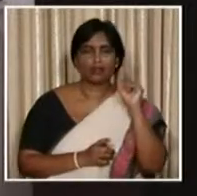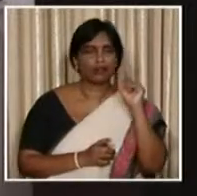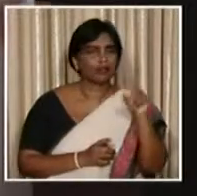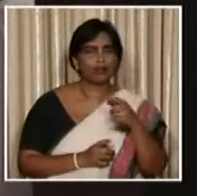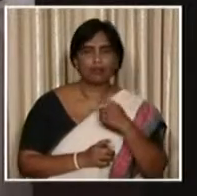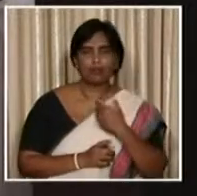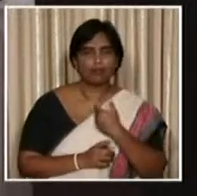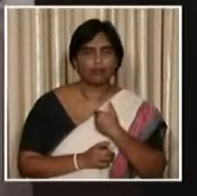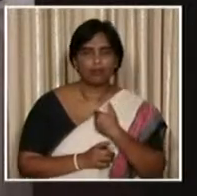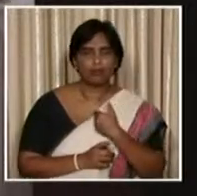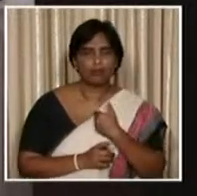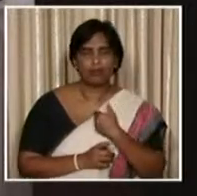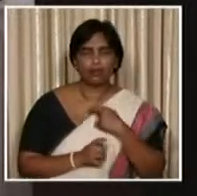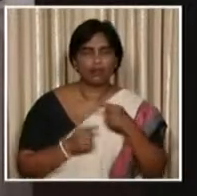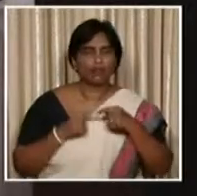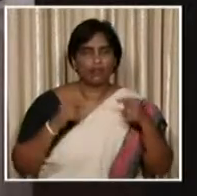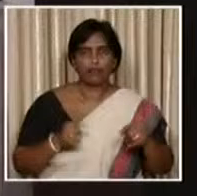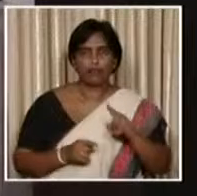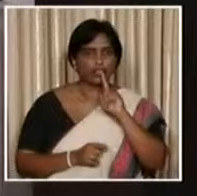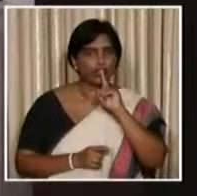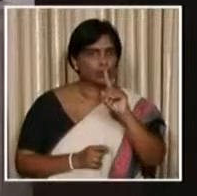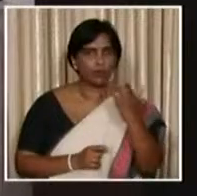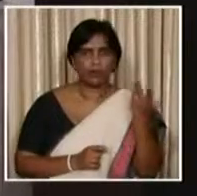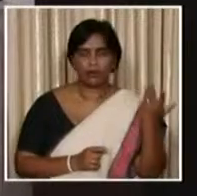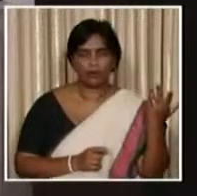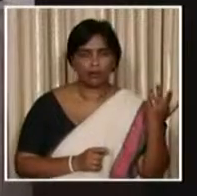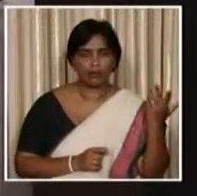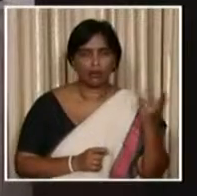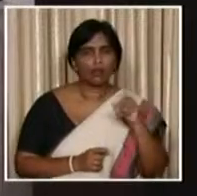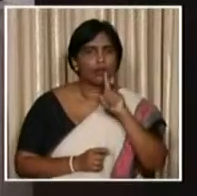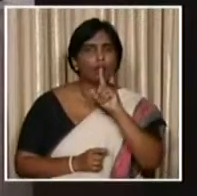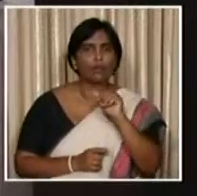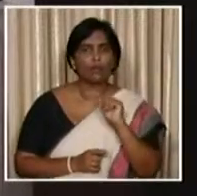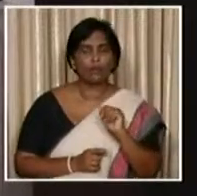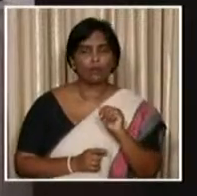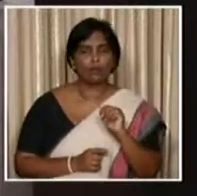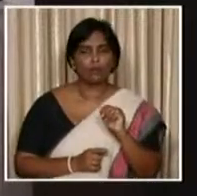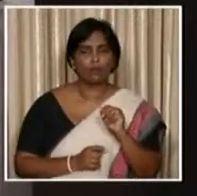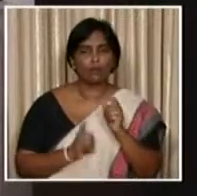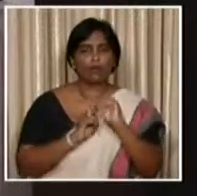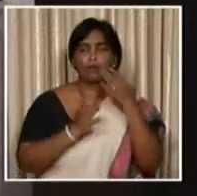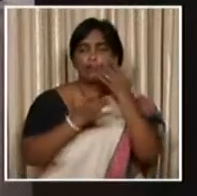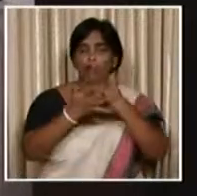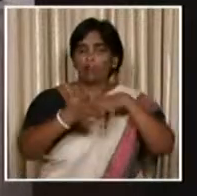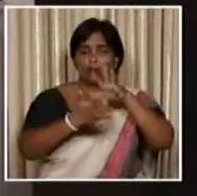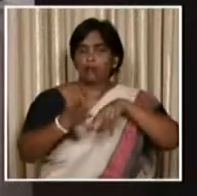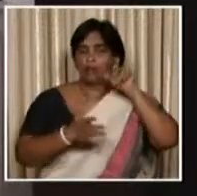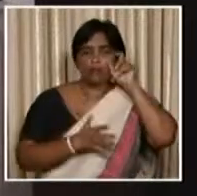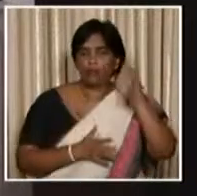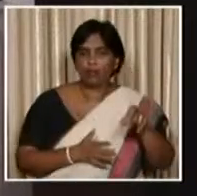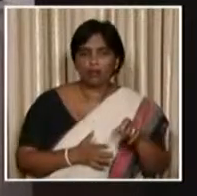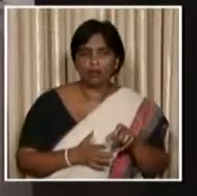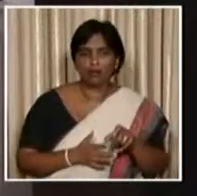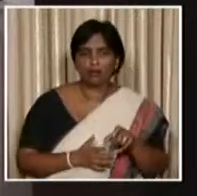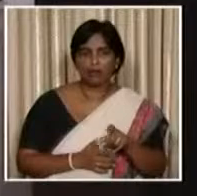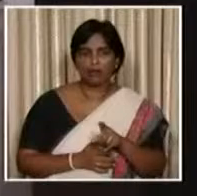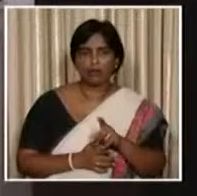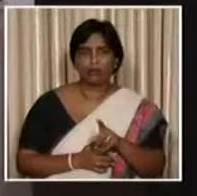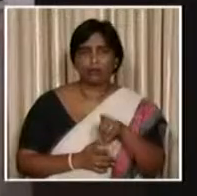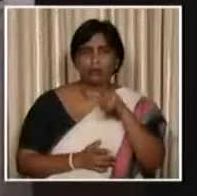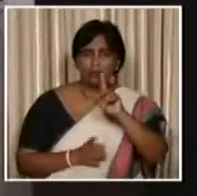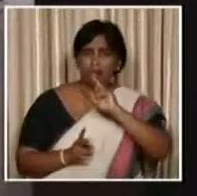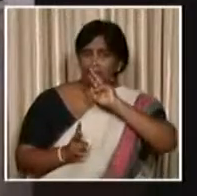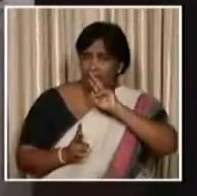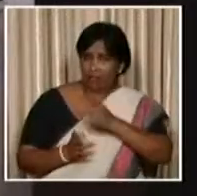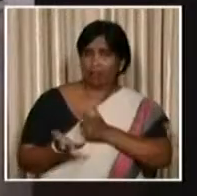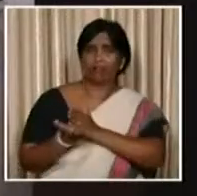නමක්වත් අපි විපක්ෂයේ කිව්වේ නැහැනේ. කවුද කිව්වේ? හැන්සාඩ් එක චෙක් කරලා බලන්න. කවුද කිව්වේ මේ ඔබතුමාට